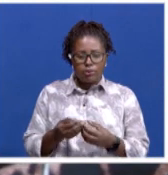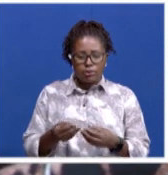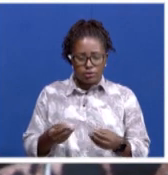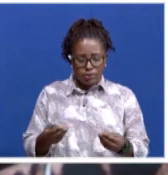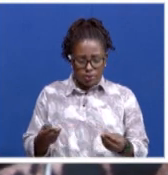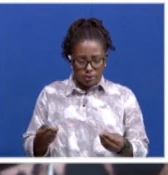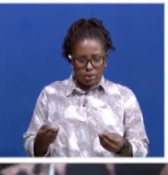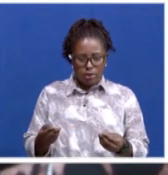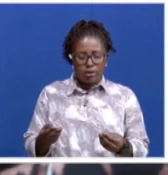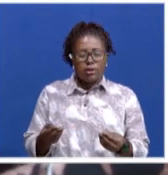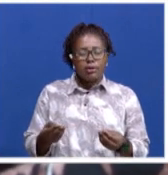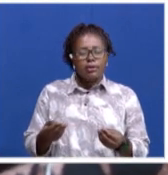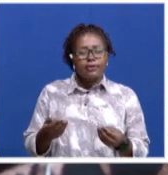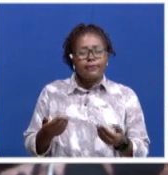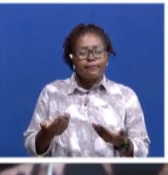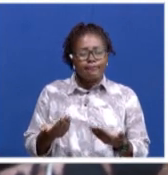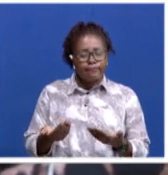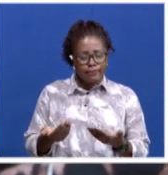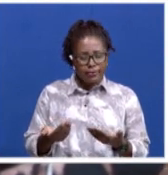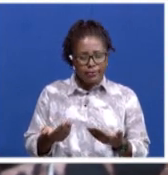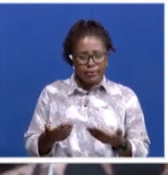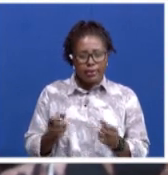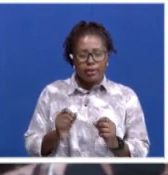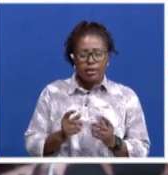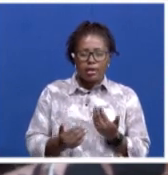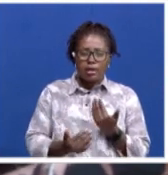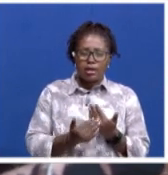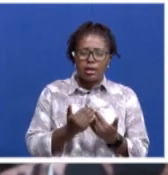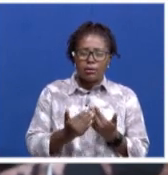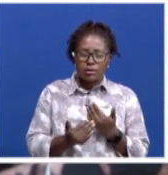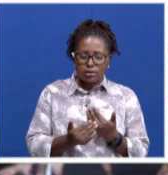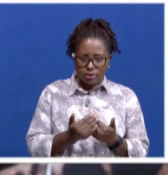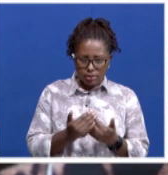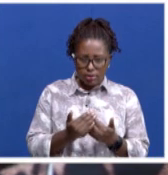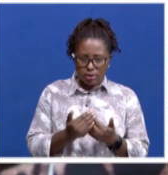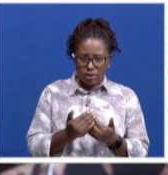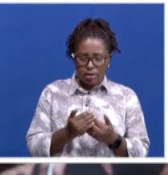buug hospit buug dri